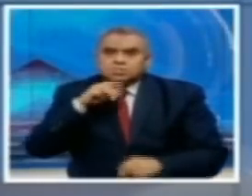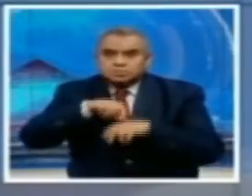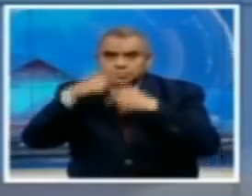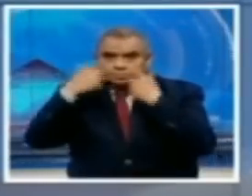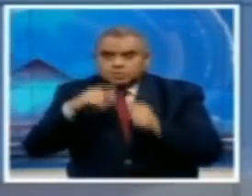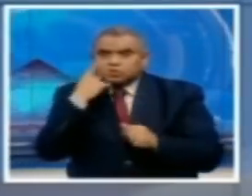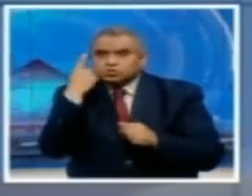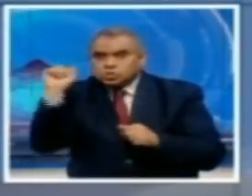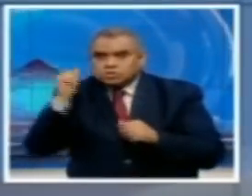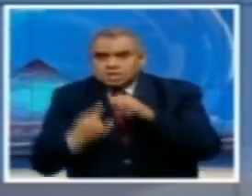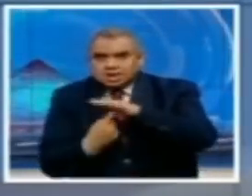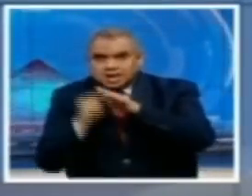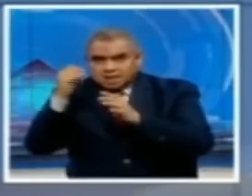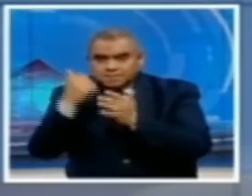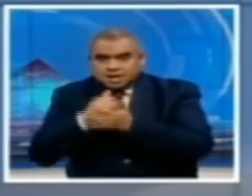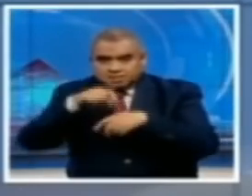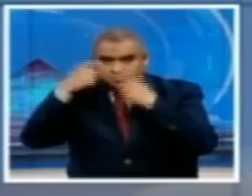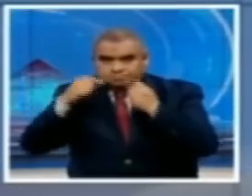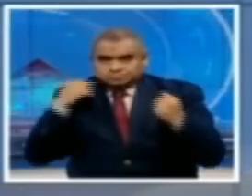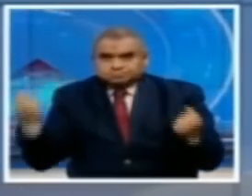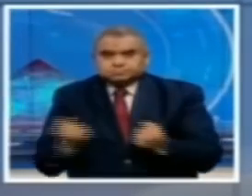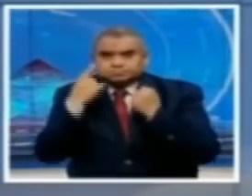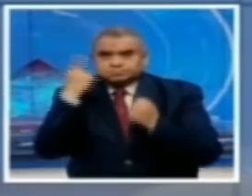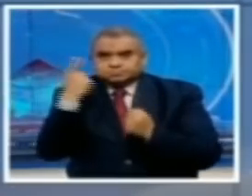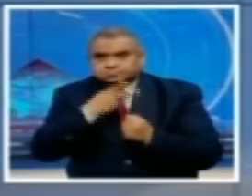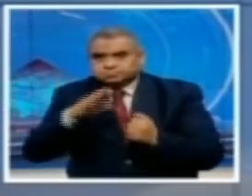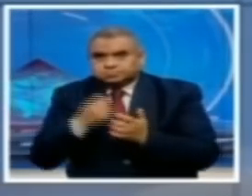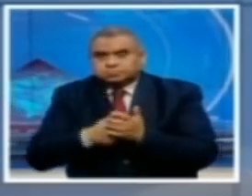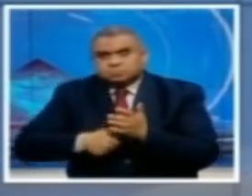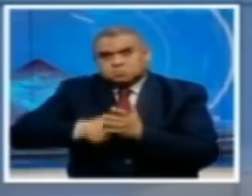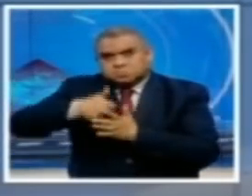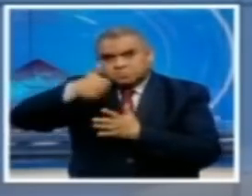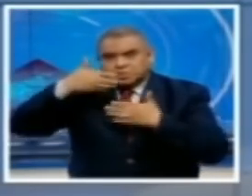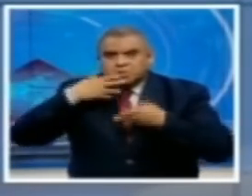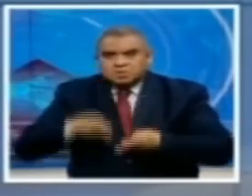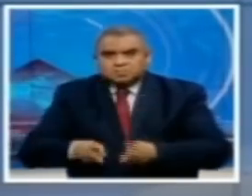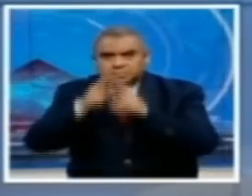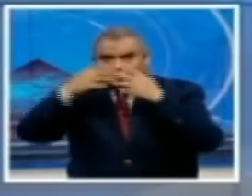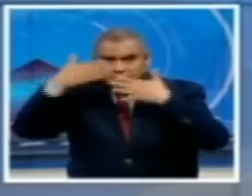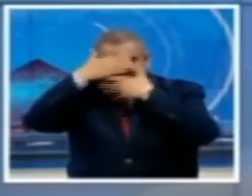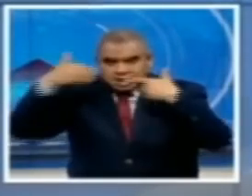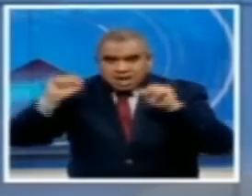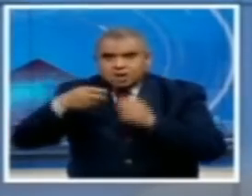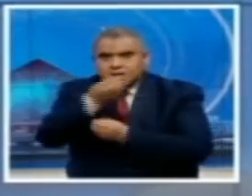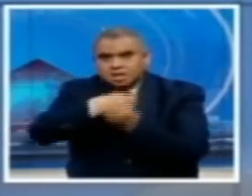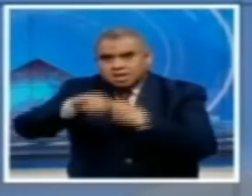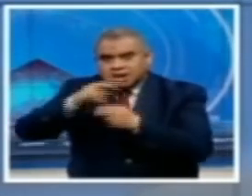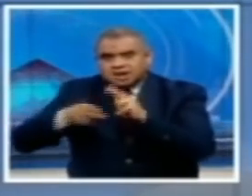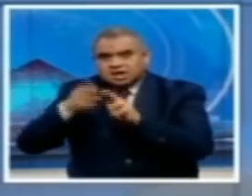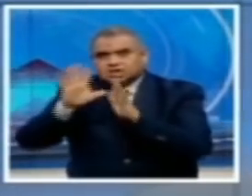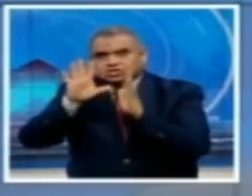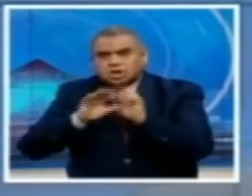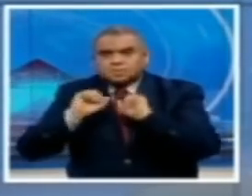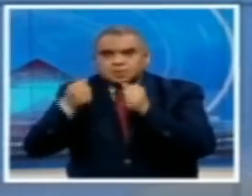بحوث الشرطة بأكاديمية الشرطة في مجالات أمنية متعددة، في مقدمتها مكافحة الإرهاب والهجرة غير